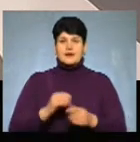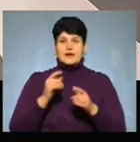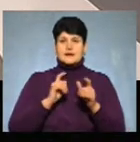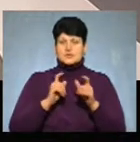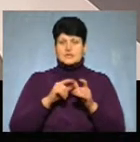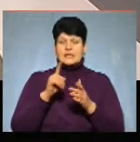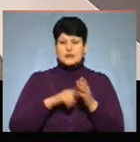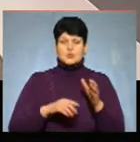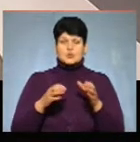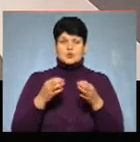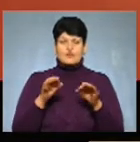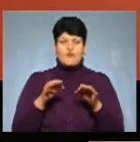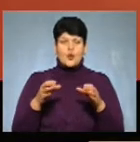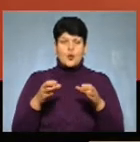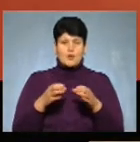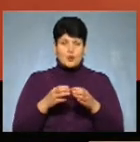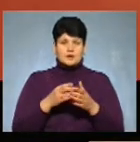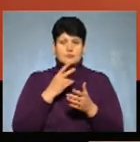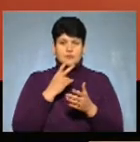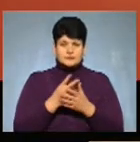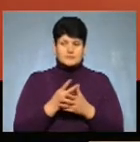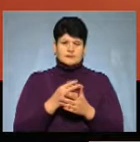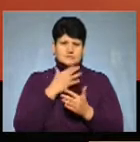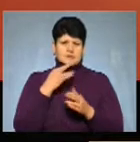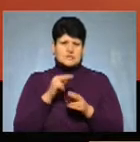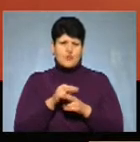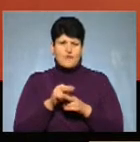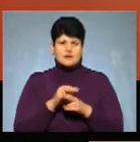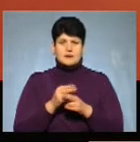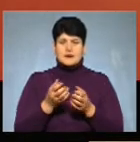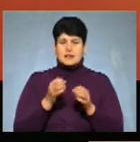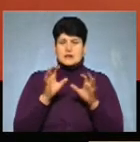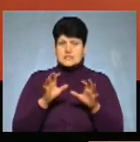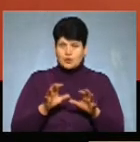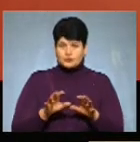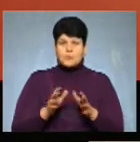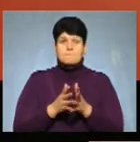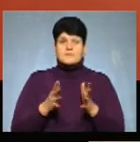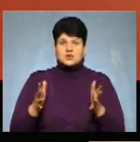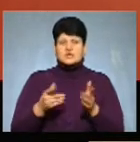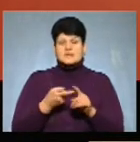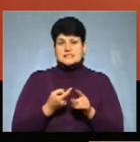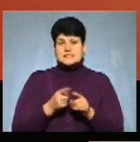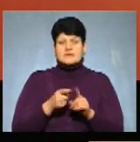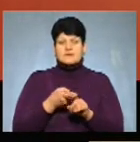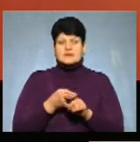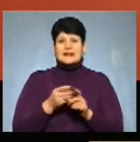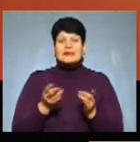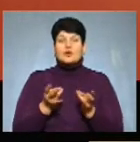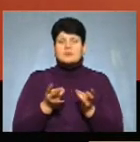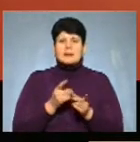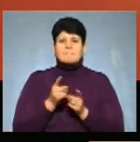Інститут релігійної свободи та Рада церков оприлюднили ряд зауважень щодо прийнятого закону. Більшість із них стосується